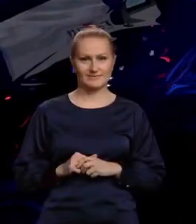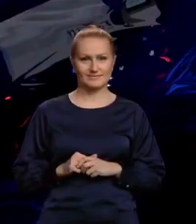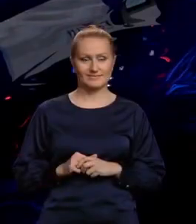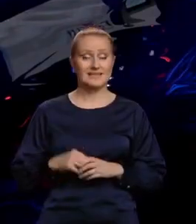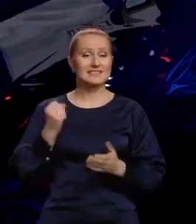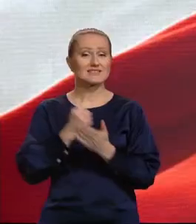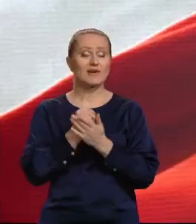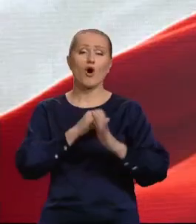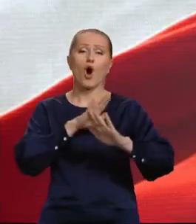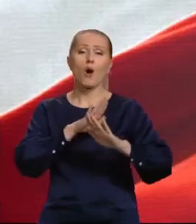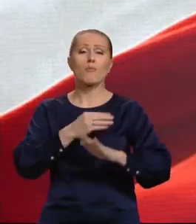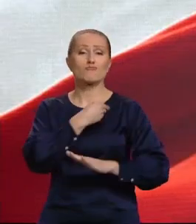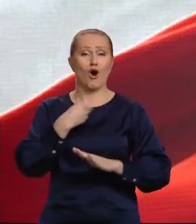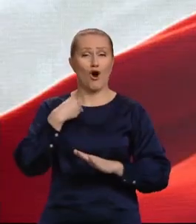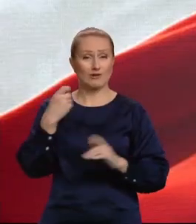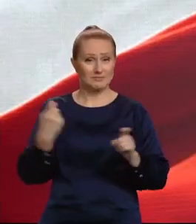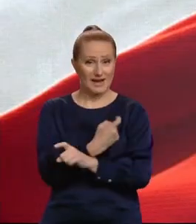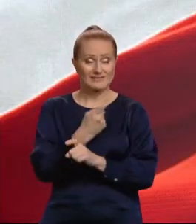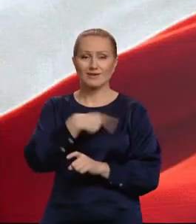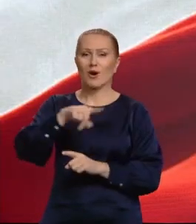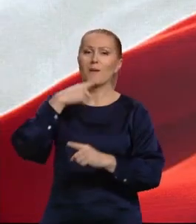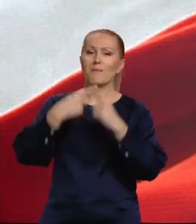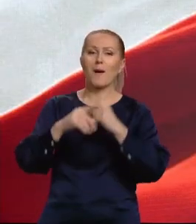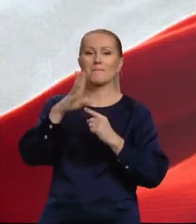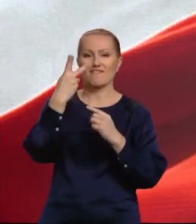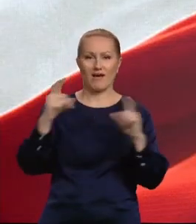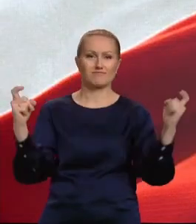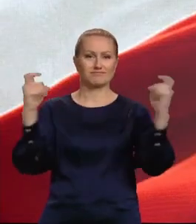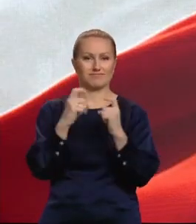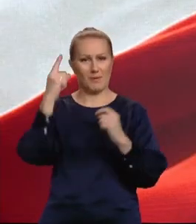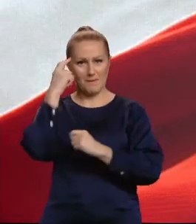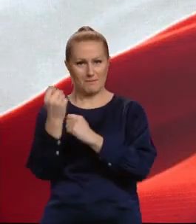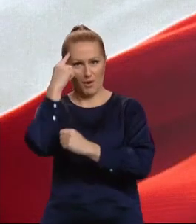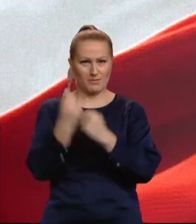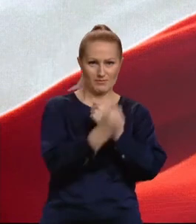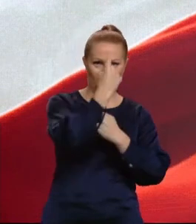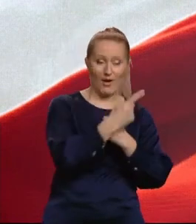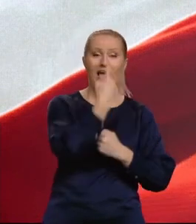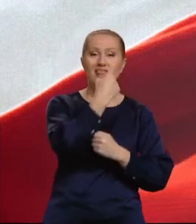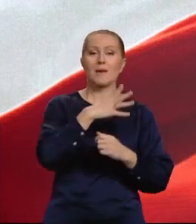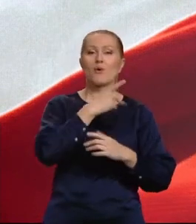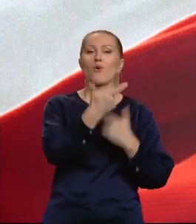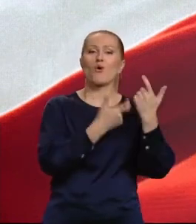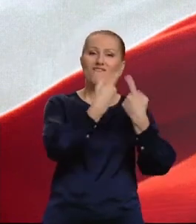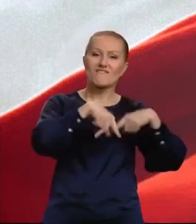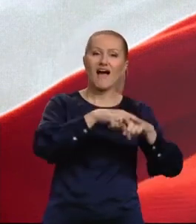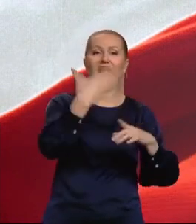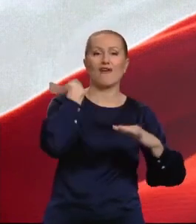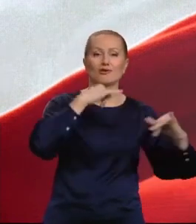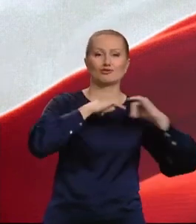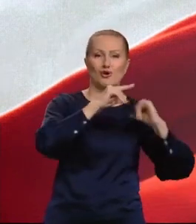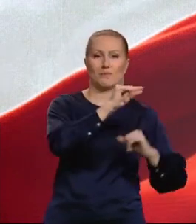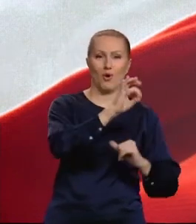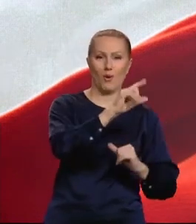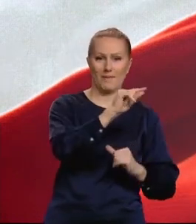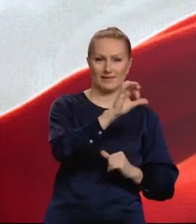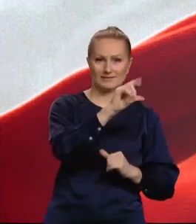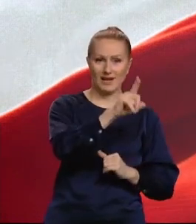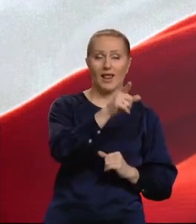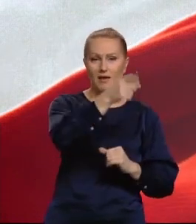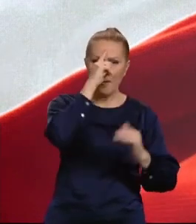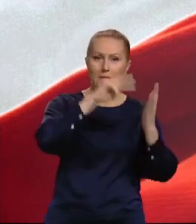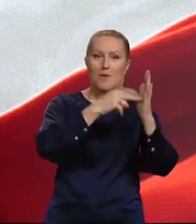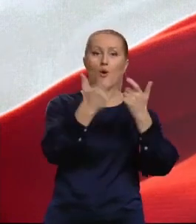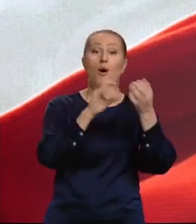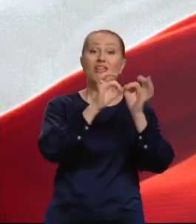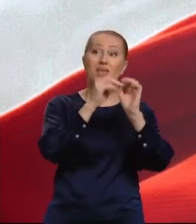kwestii obrony Rzeczpospolitej politycy prezentują dwa przeciwstawne pomysły. Jeden realizowany był w czasie rządów koalicji Platformy Obywatelskiej i PSL. Zakładał w